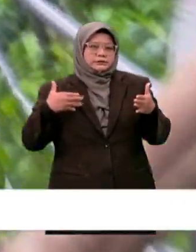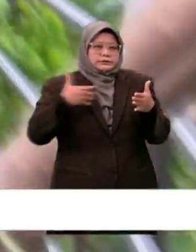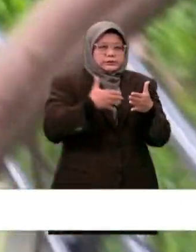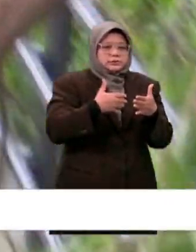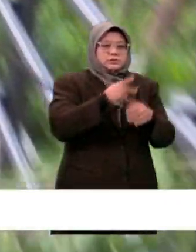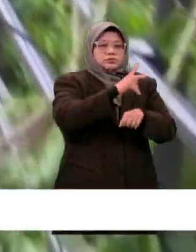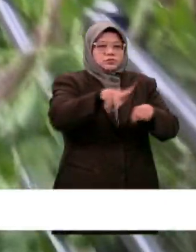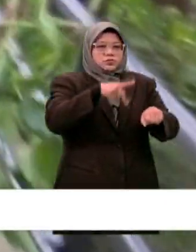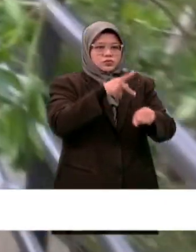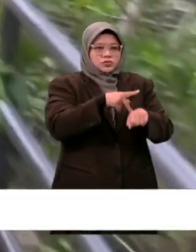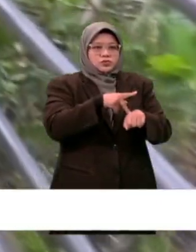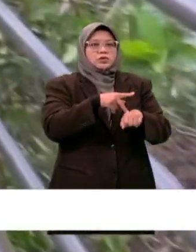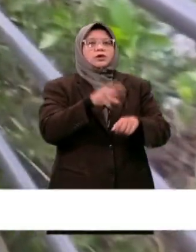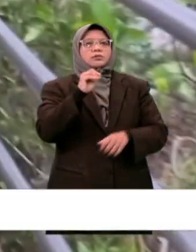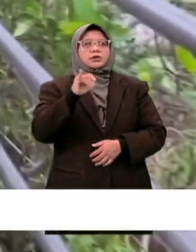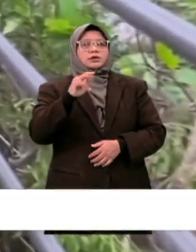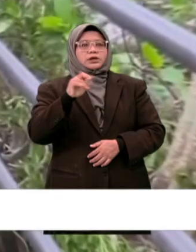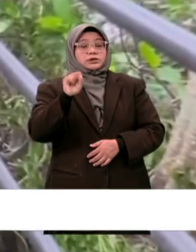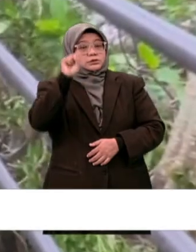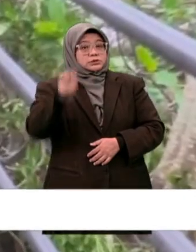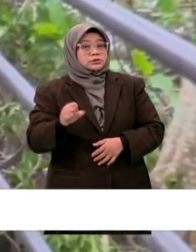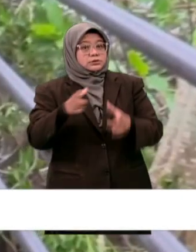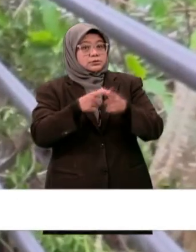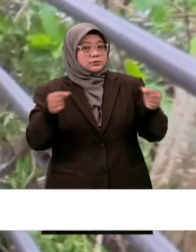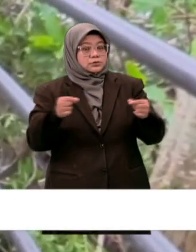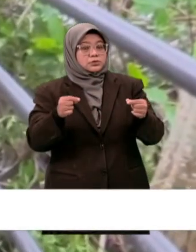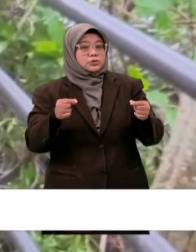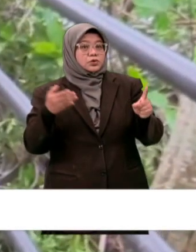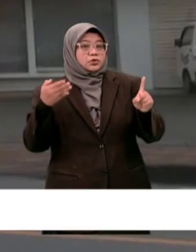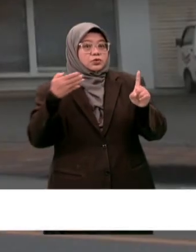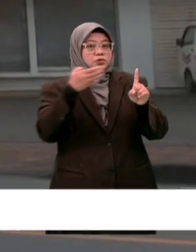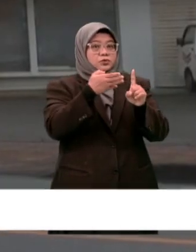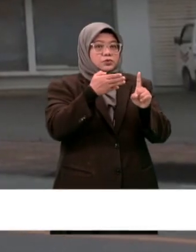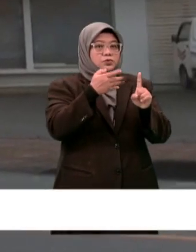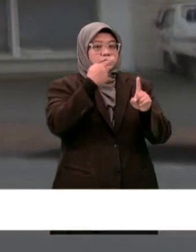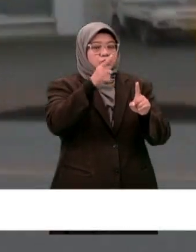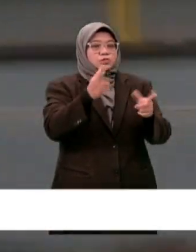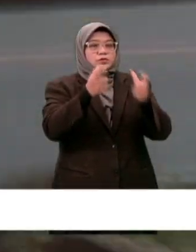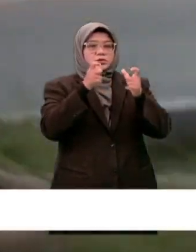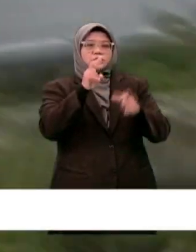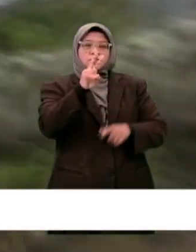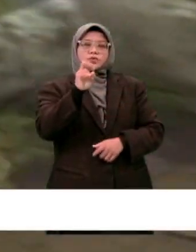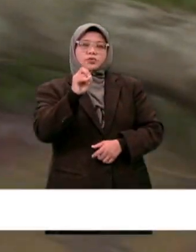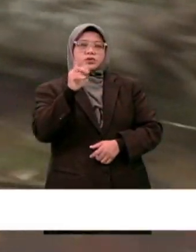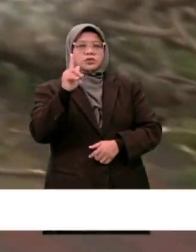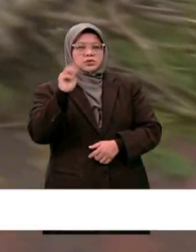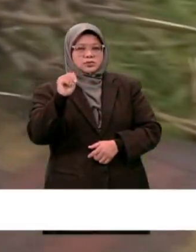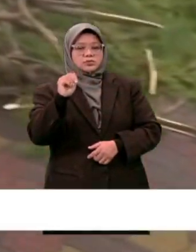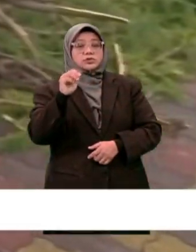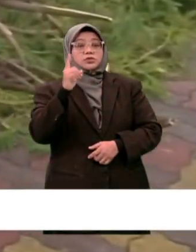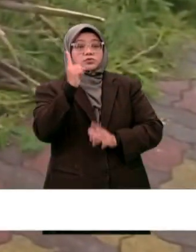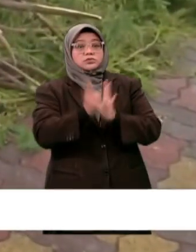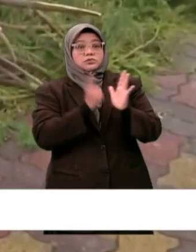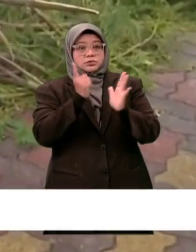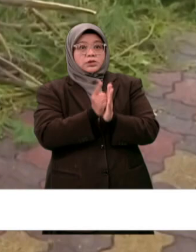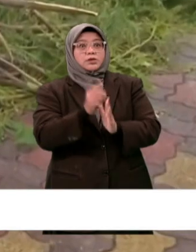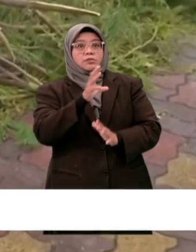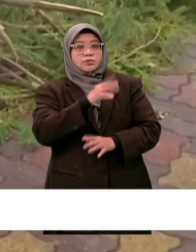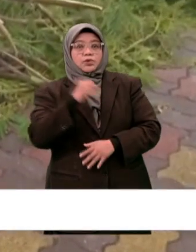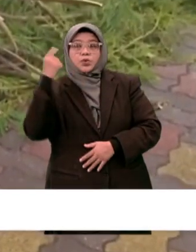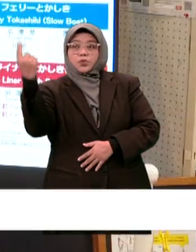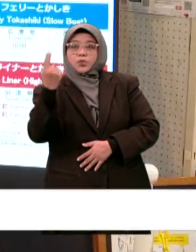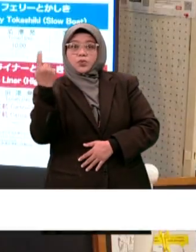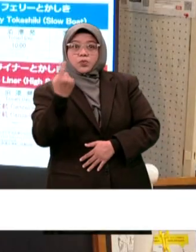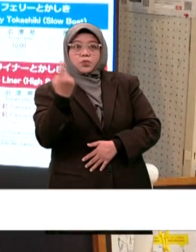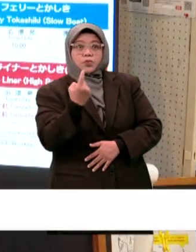Pulau Minami Daito Selatan jepun menuju ke barat laut padi kelajuan 20 KM sejam ribut itu diramal bergerak ke